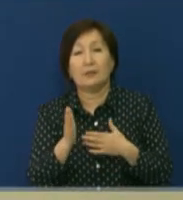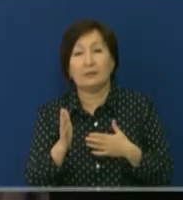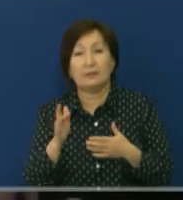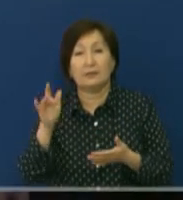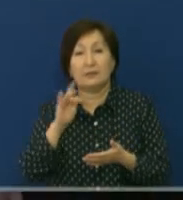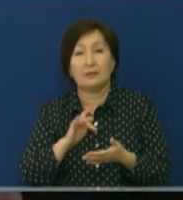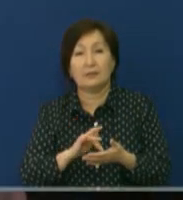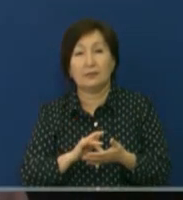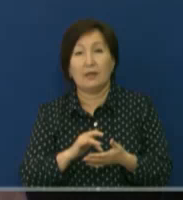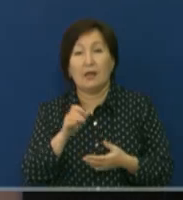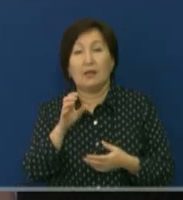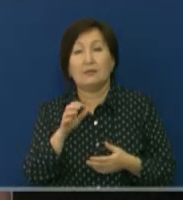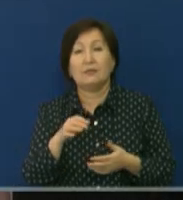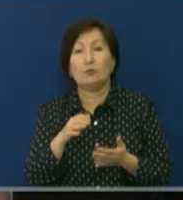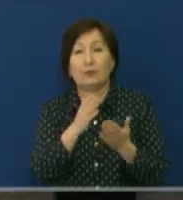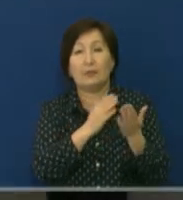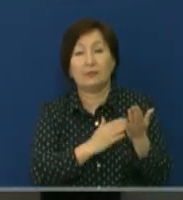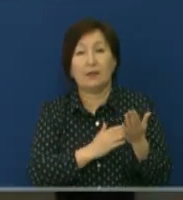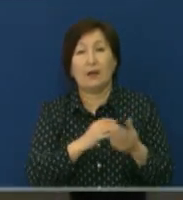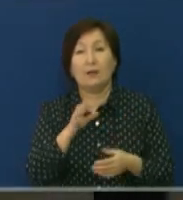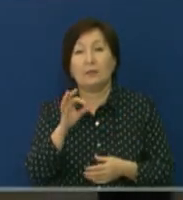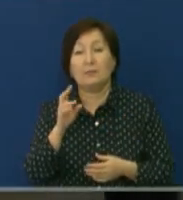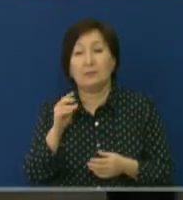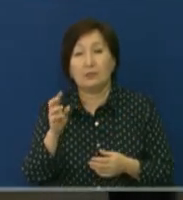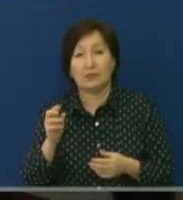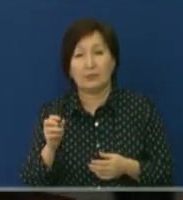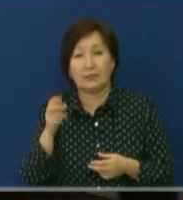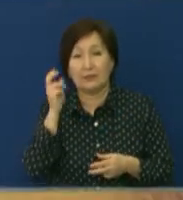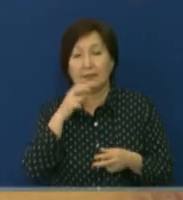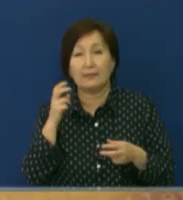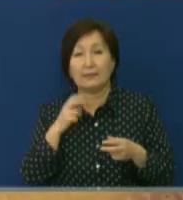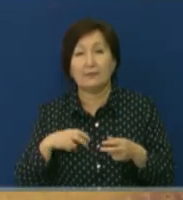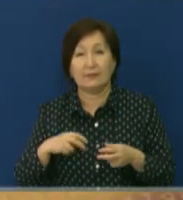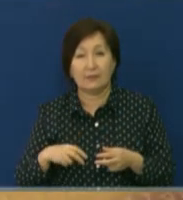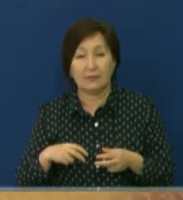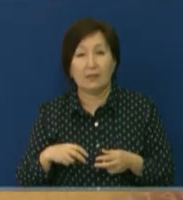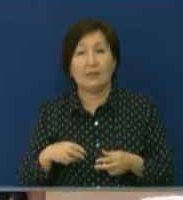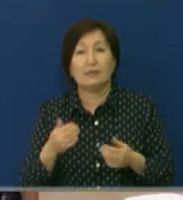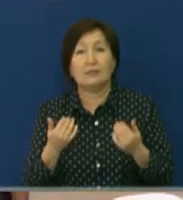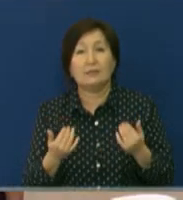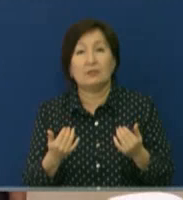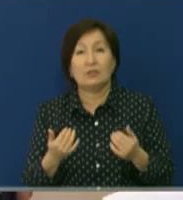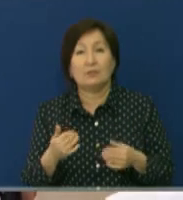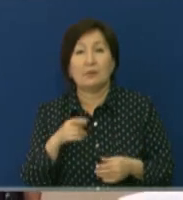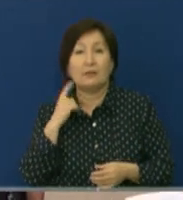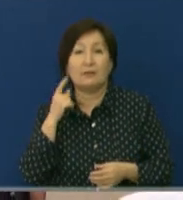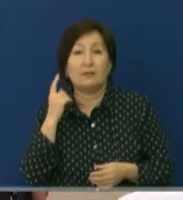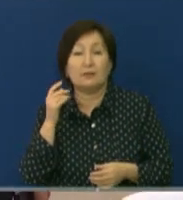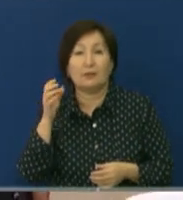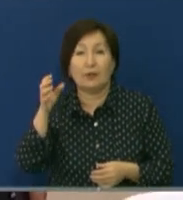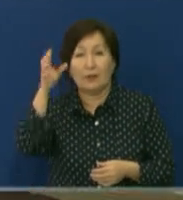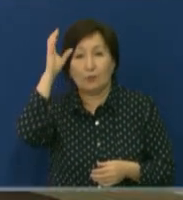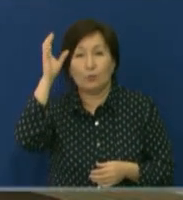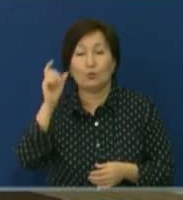ономастические исследований приняли участие ректор вуза шурин курманбаева языковеды и молодые ученые ранее группа